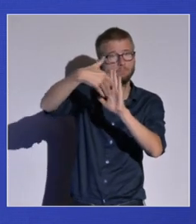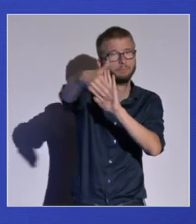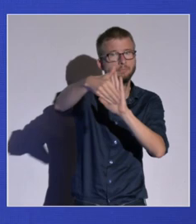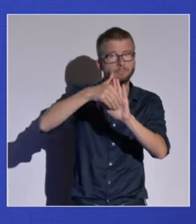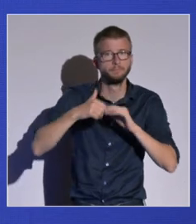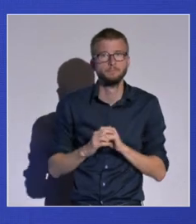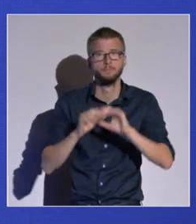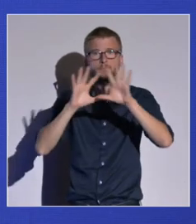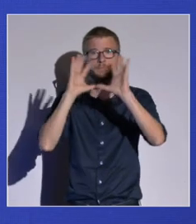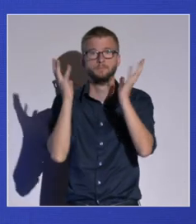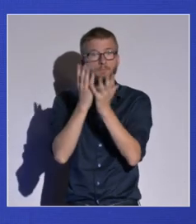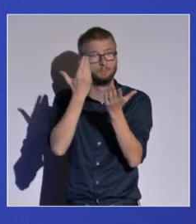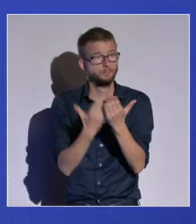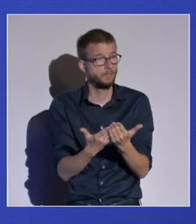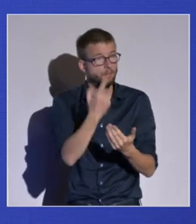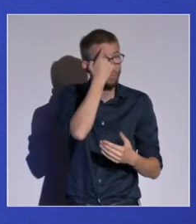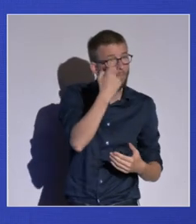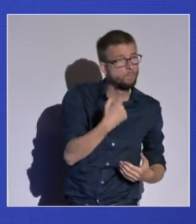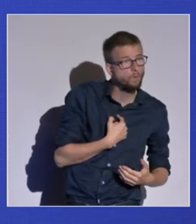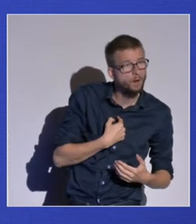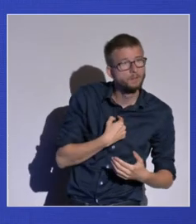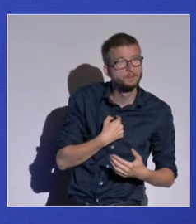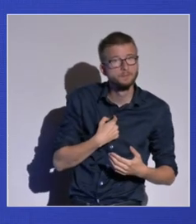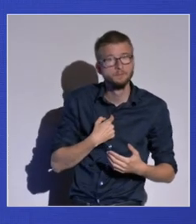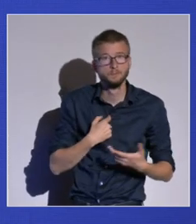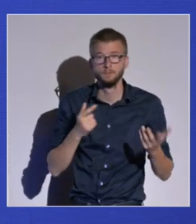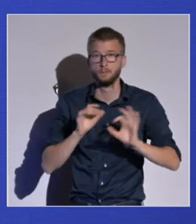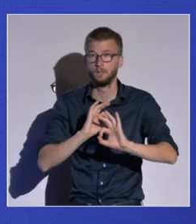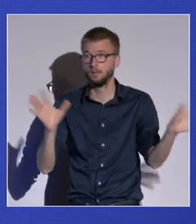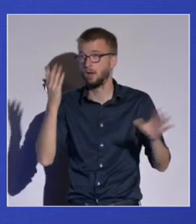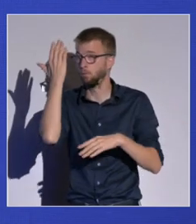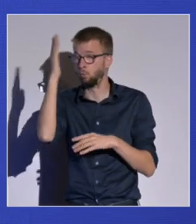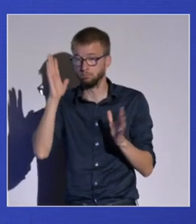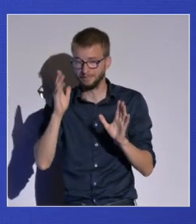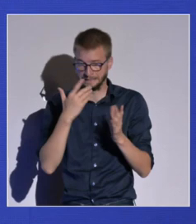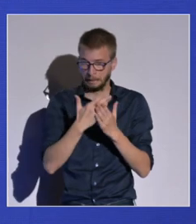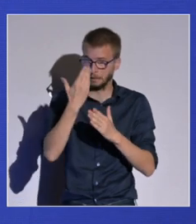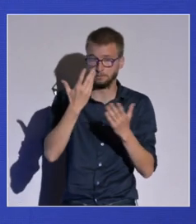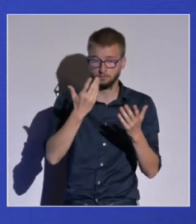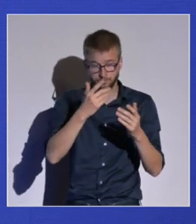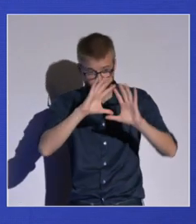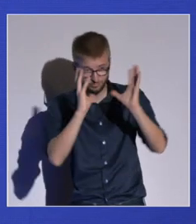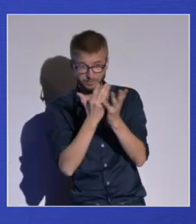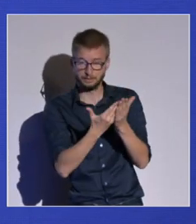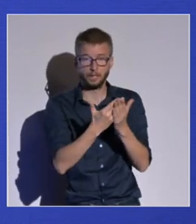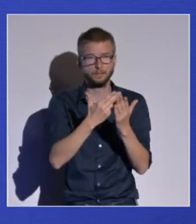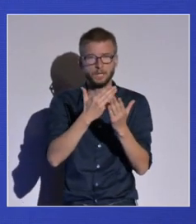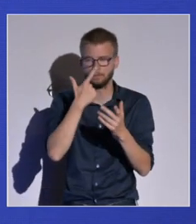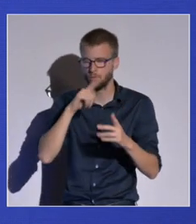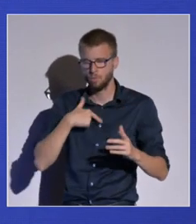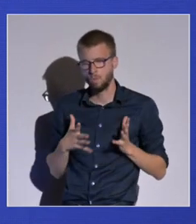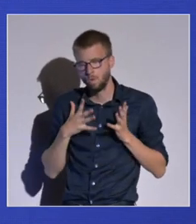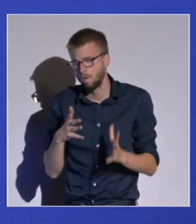cela, pour moi, ça n'est pas autre chose que le plus profond de notre engagement, pas